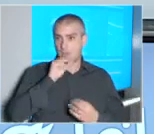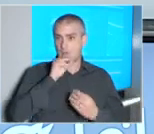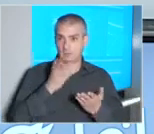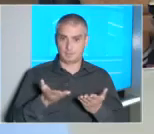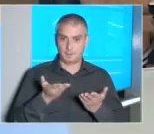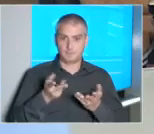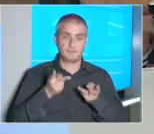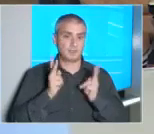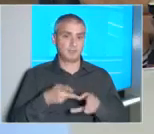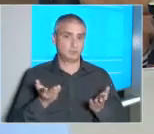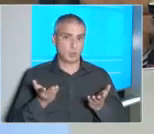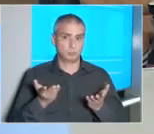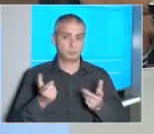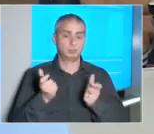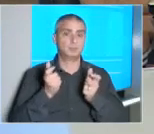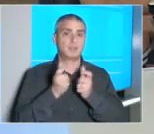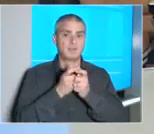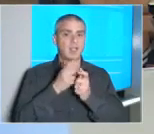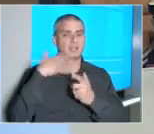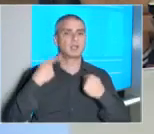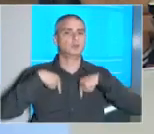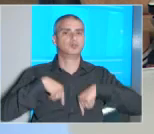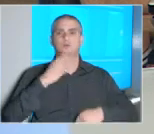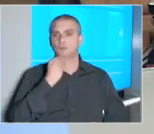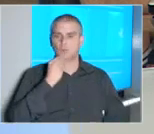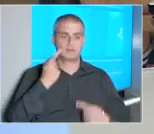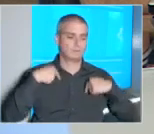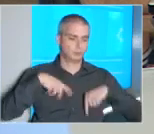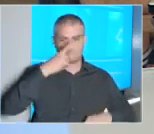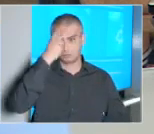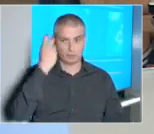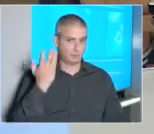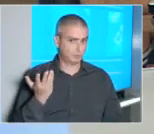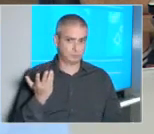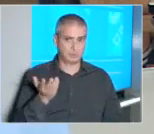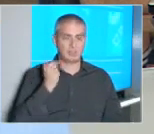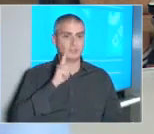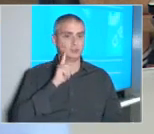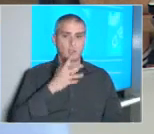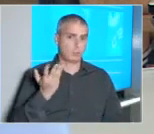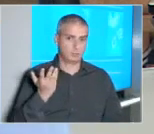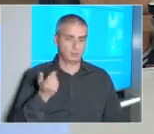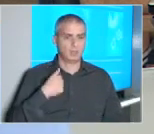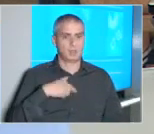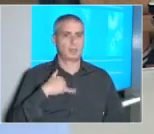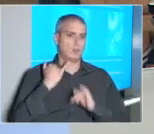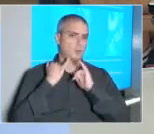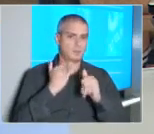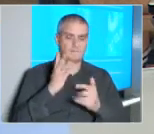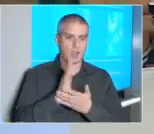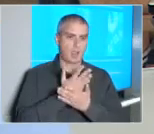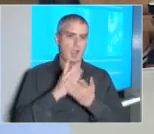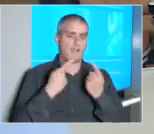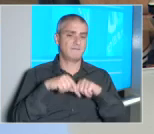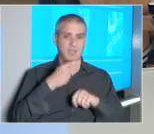על אפשרות של מפלגה יהיה יושב ראש יהודי ויושב ראש ערבי, לפני העניין של שמות. אנחנו נביא את זה